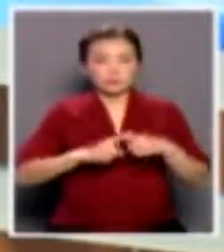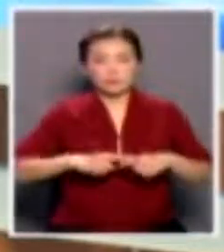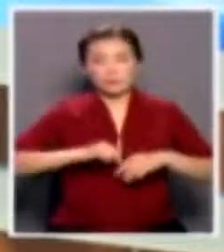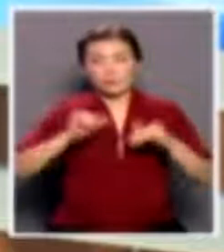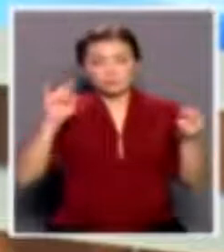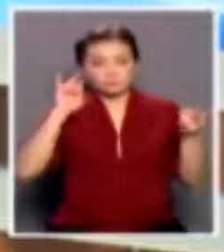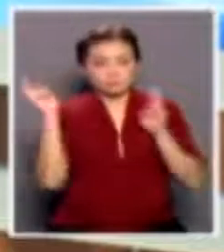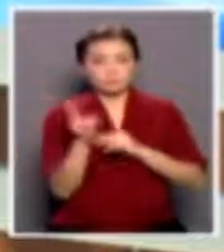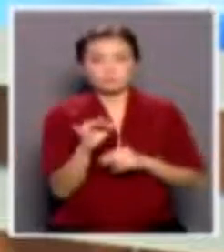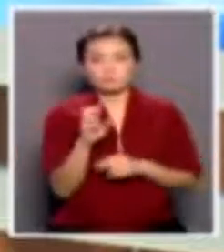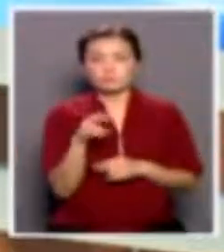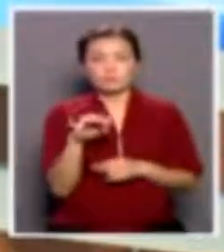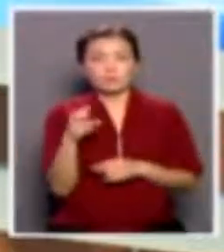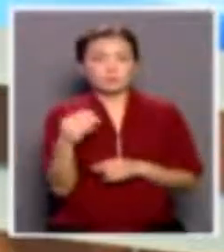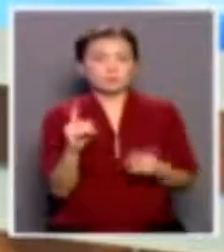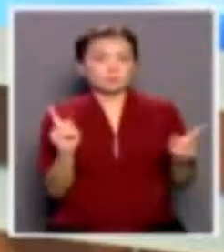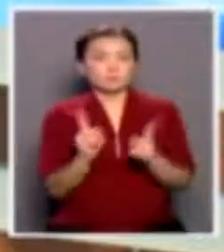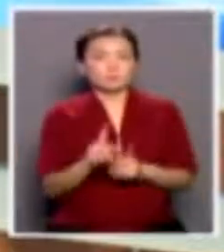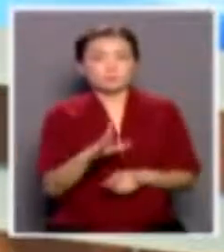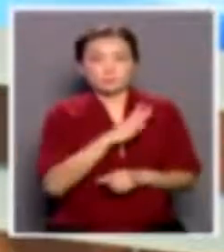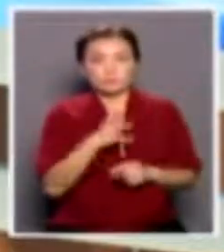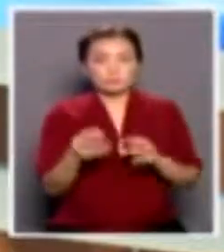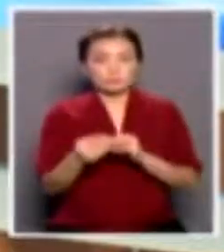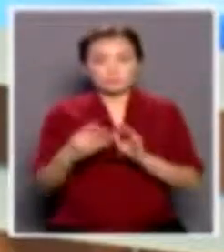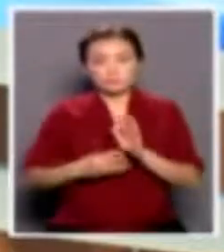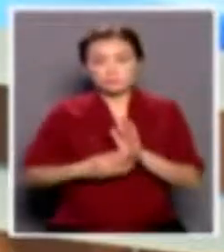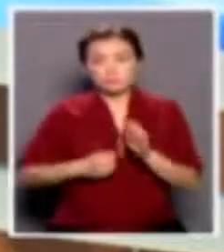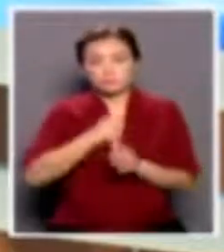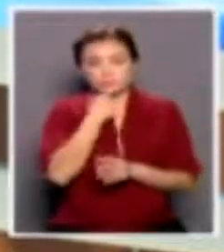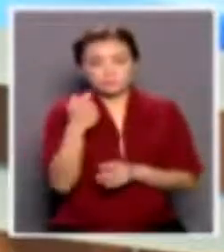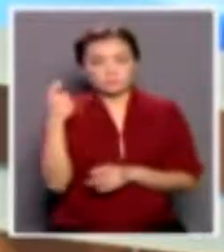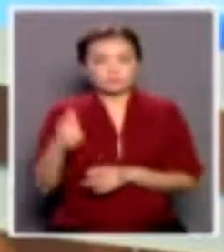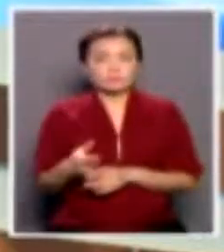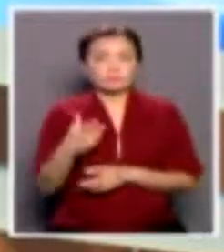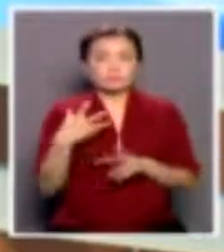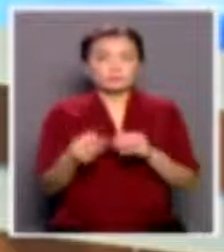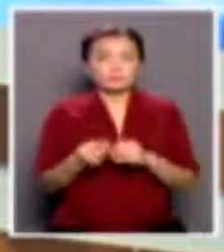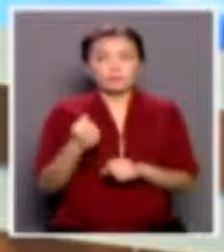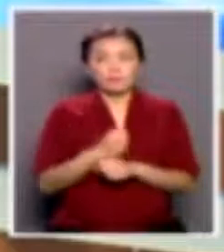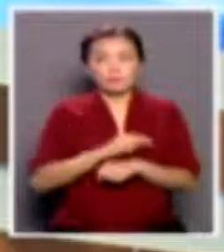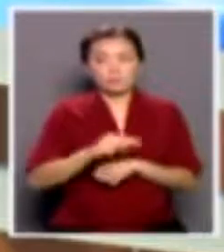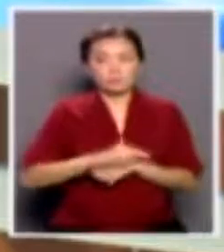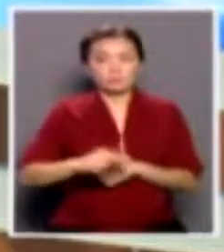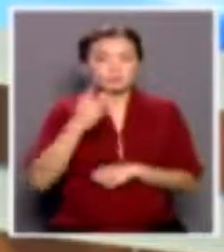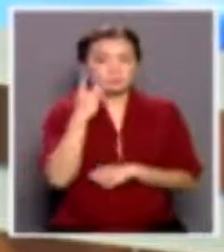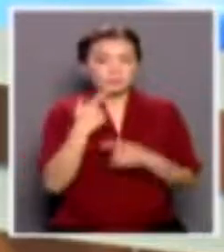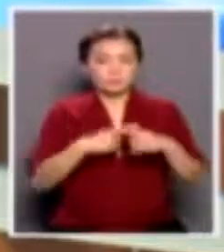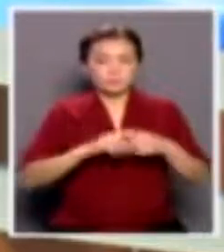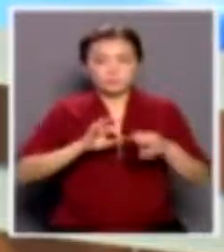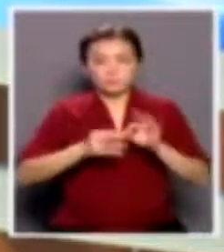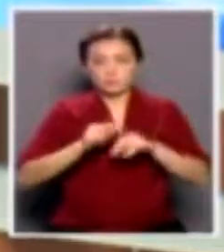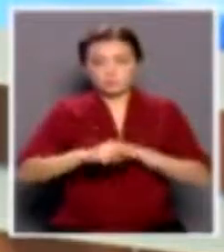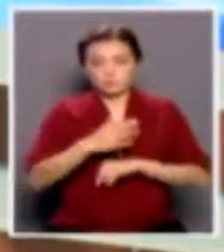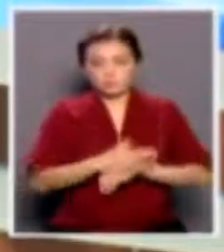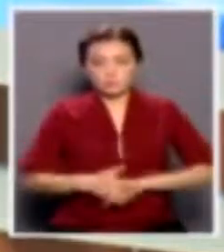шеберлігімен елге танылған Есболай Қуатовпен кездесу өтті. 90-ның толағай биігіне шыққан ақсақал өрендерге өрімшілік өнердің қырын